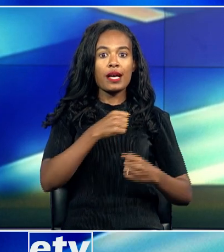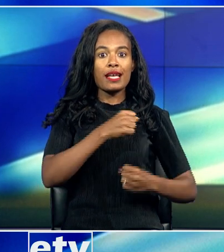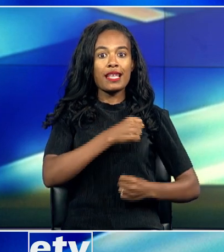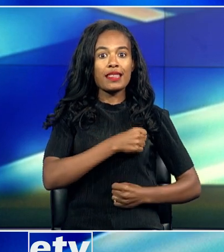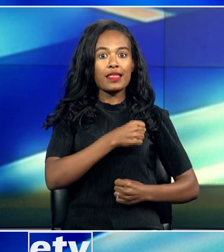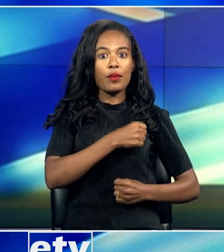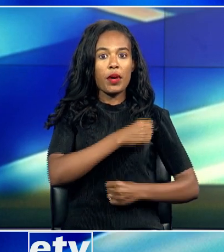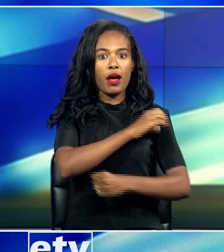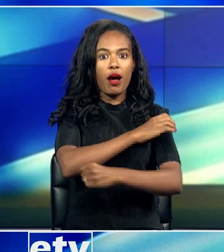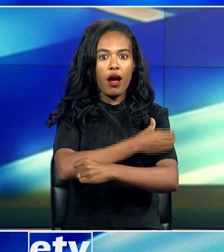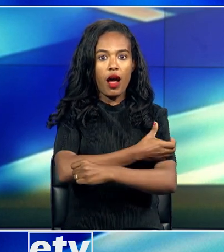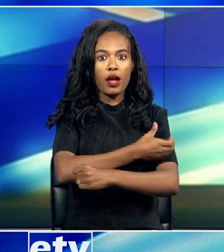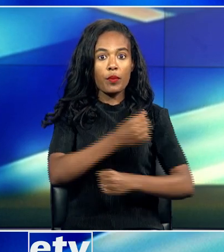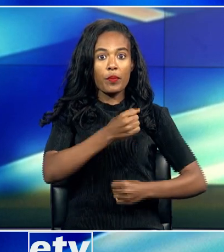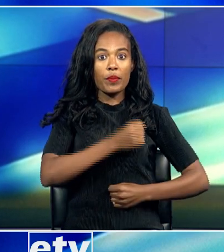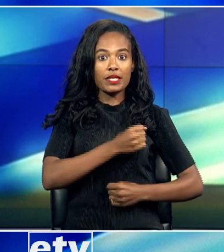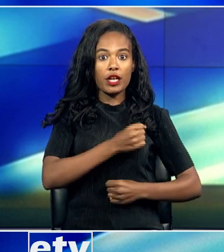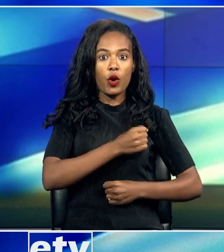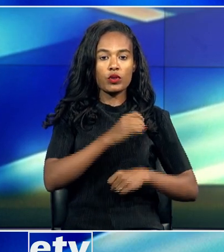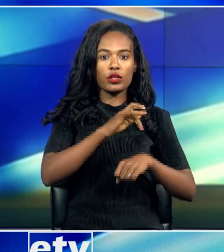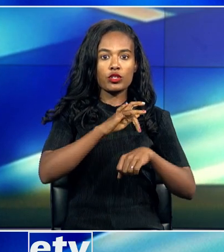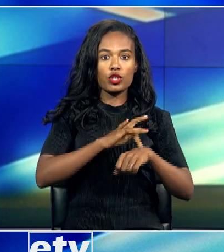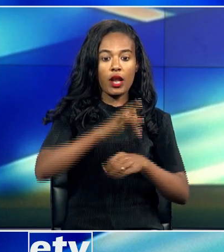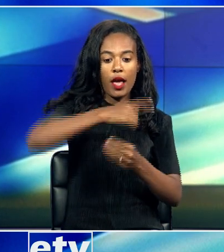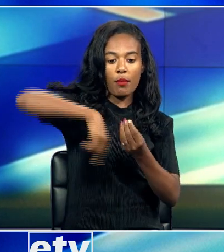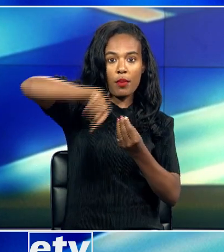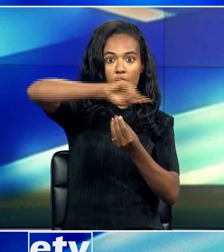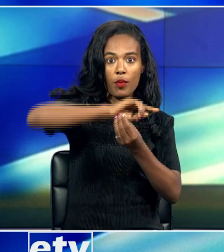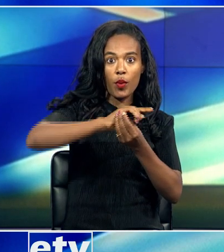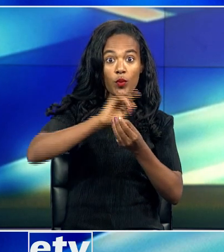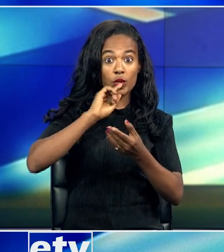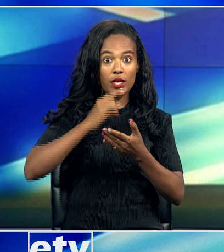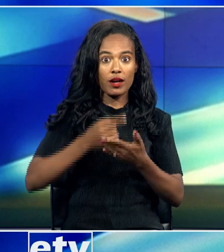የጥበቃቸው ኃይል በሰራዊታችን ላይ ሰራዊታችን መክበቡ ሲረጋገጥ